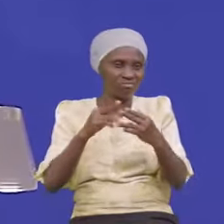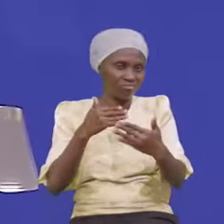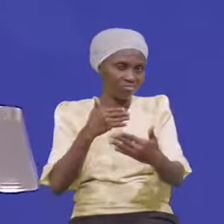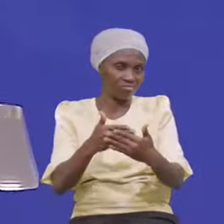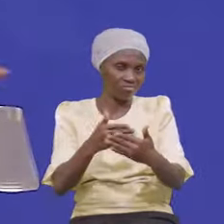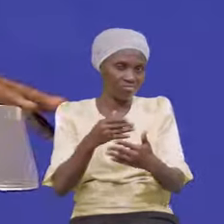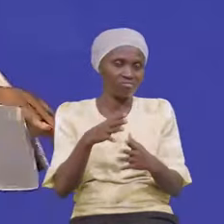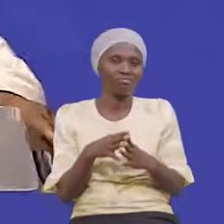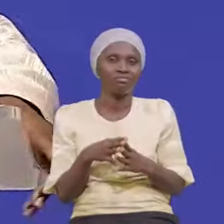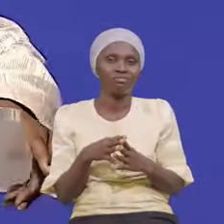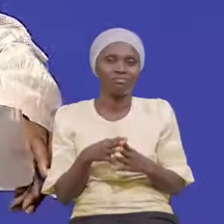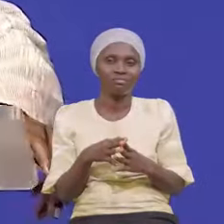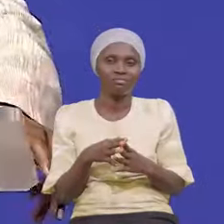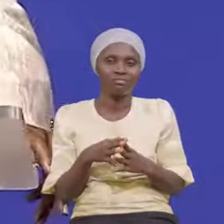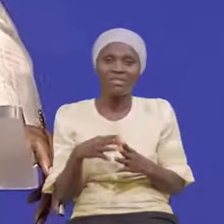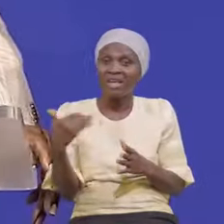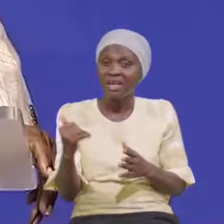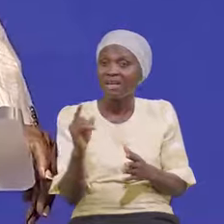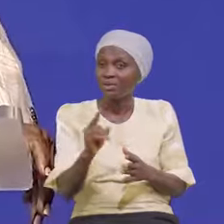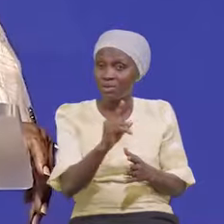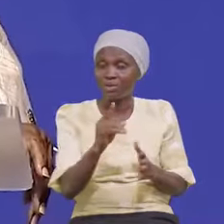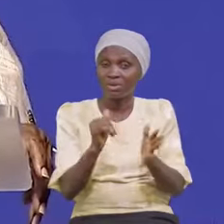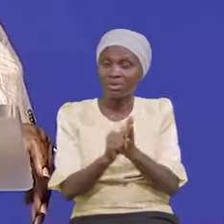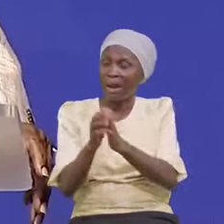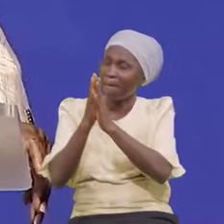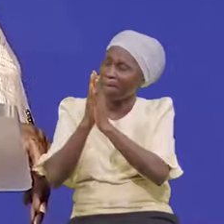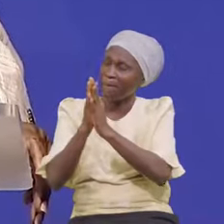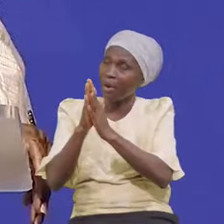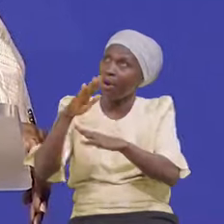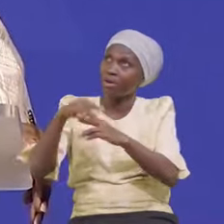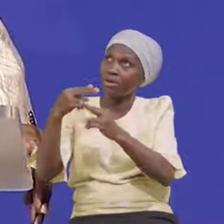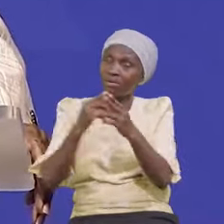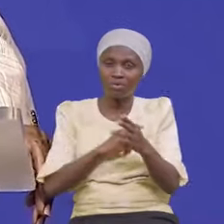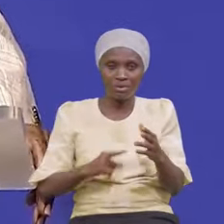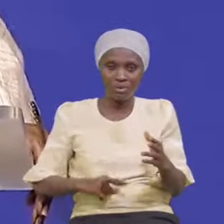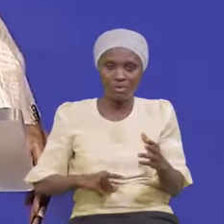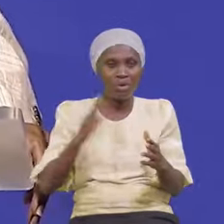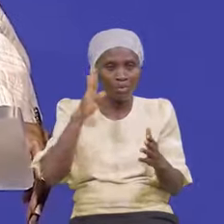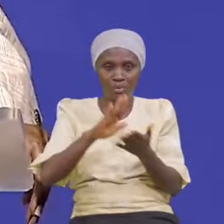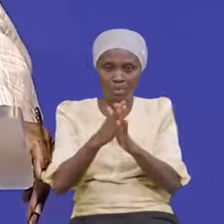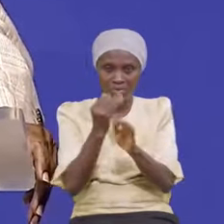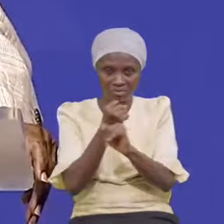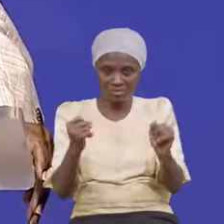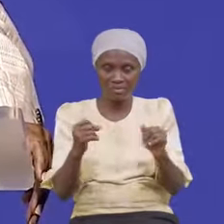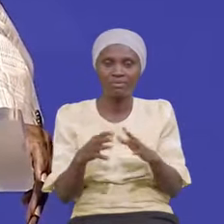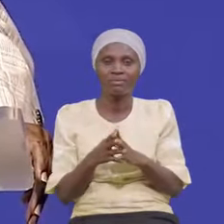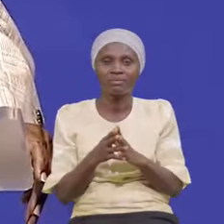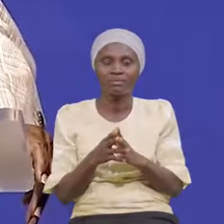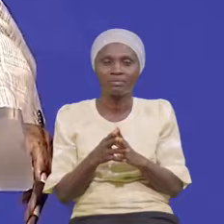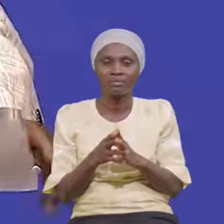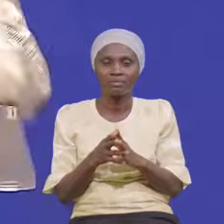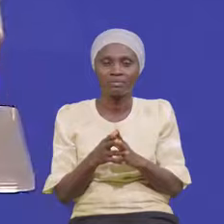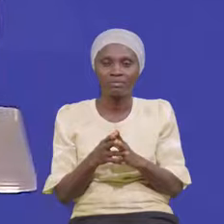అత్యంత సమీపంగా ఉన్నారు. And whosoever shall call on the name of the Lord shall be saved. ఎవరైతే ప్రభు నామాన్ని పిలుస్తారో